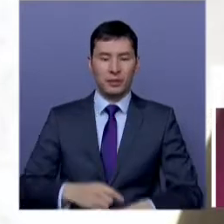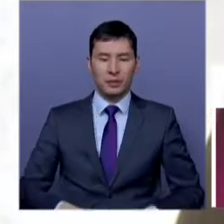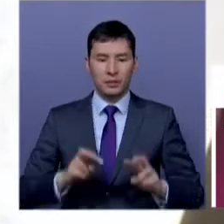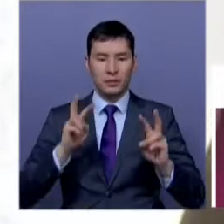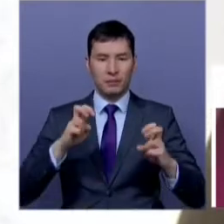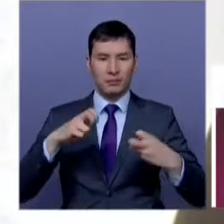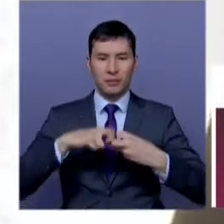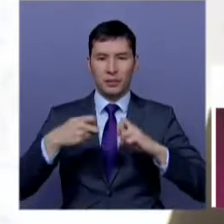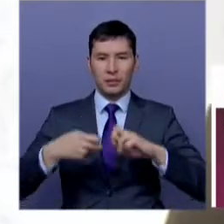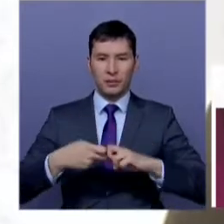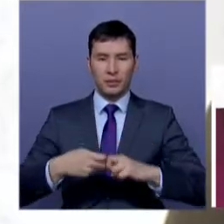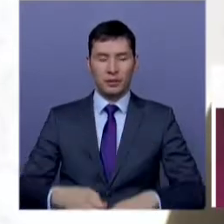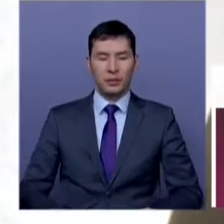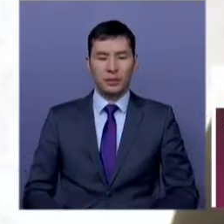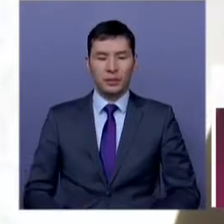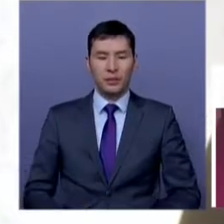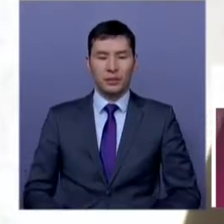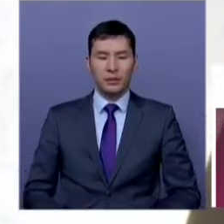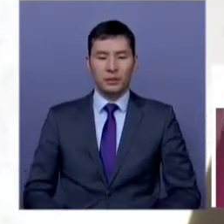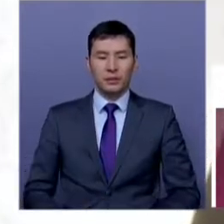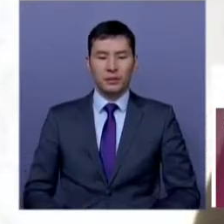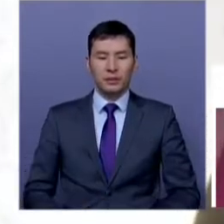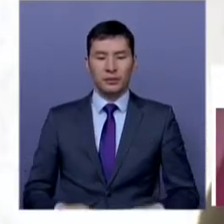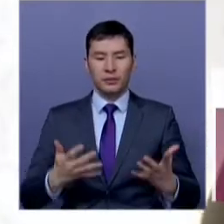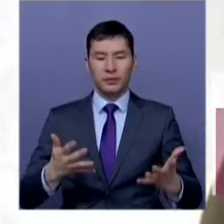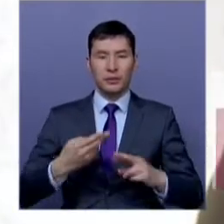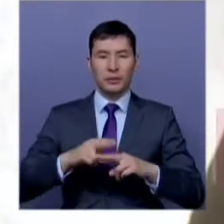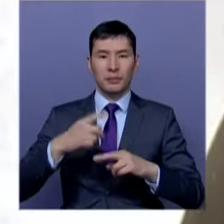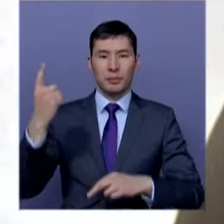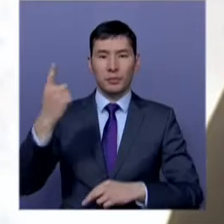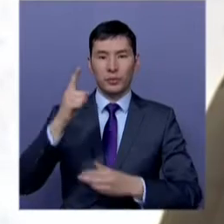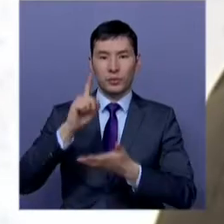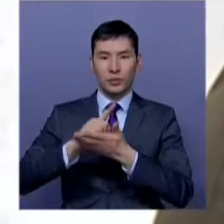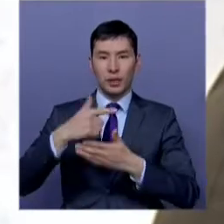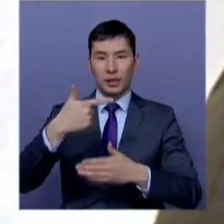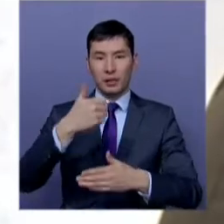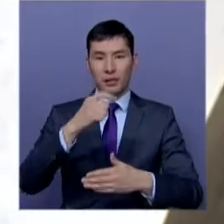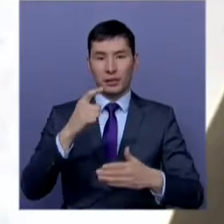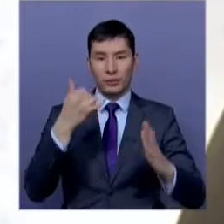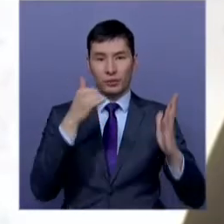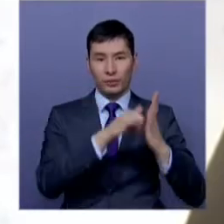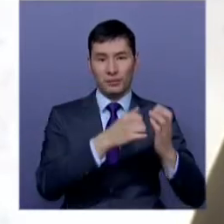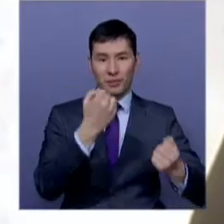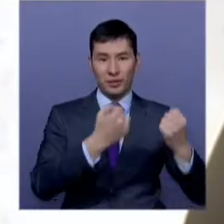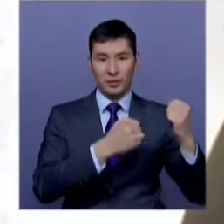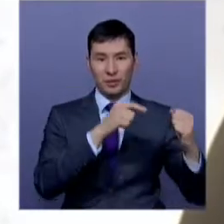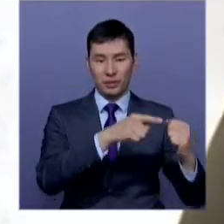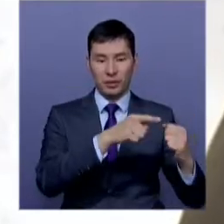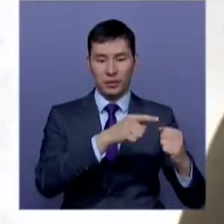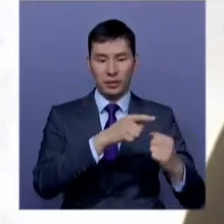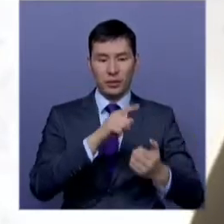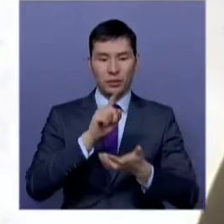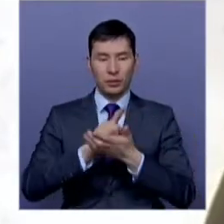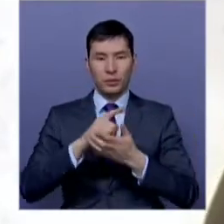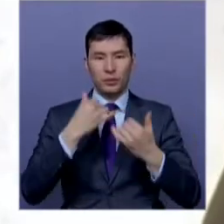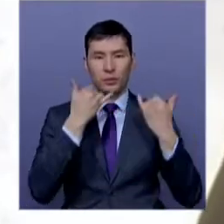орысшада. Мәселе туындатудың қажеті жоқ деп ойлаймын. Сондықтан бірінші олар жаңа газ қондырғылары орнатылған автолар тұратын паркинг